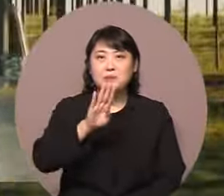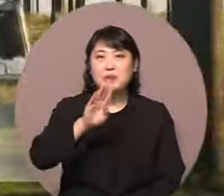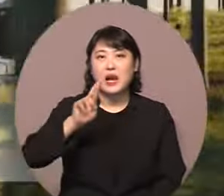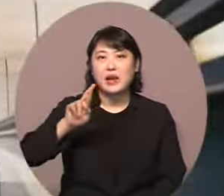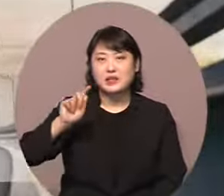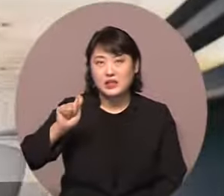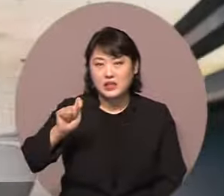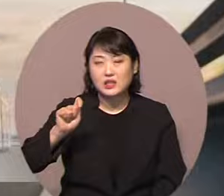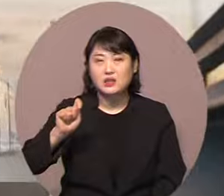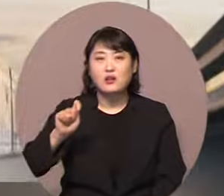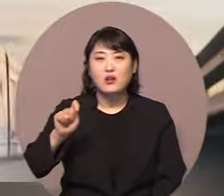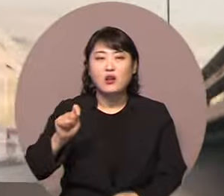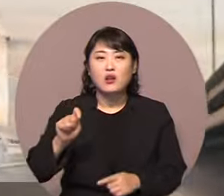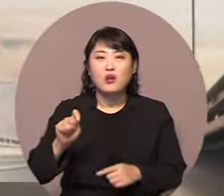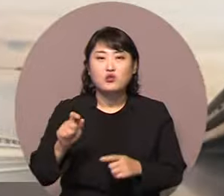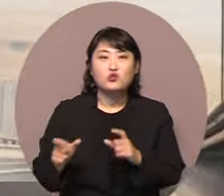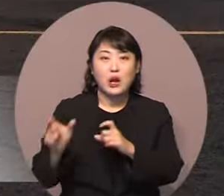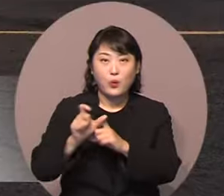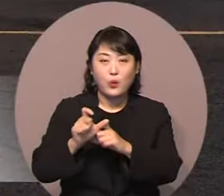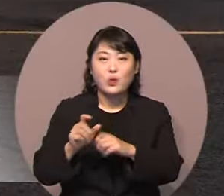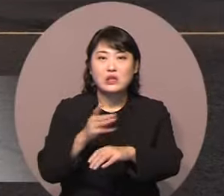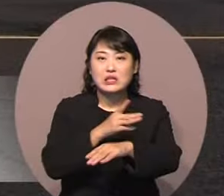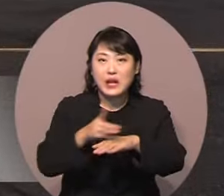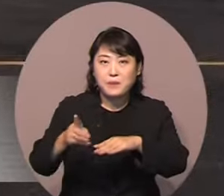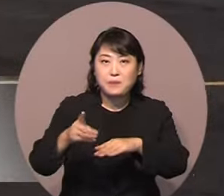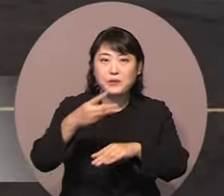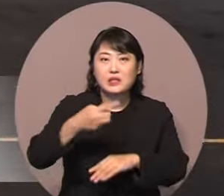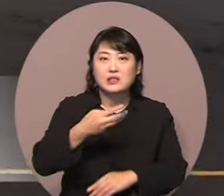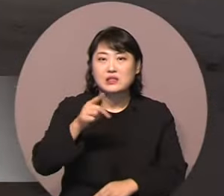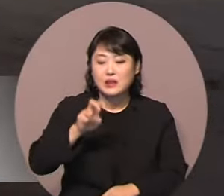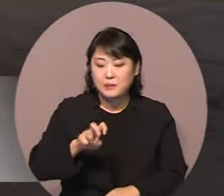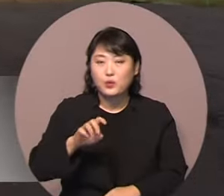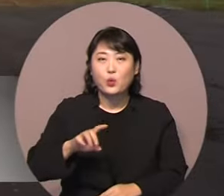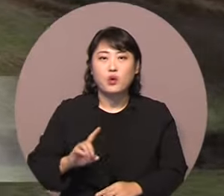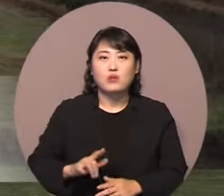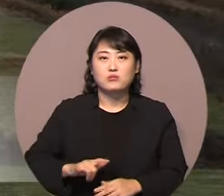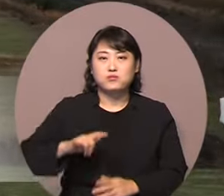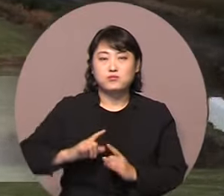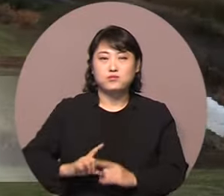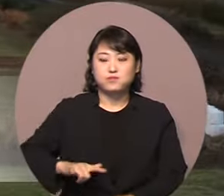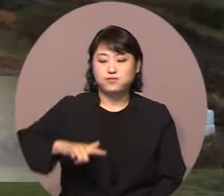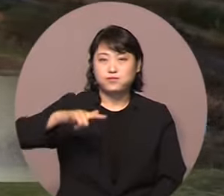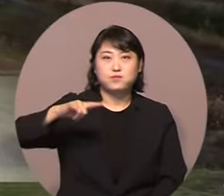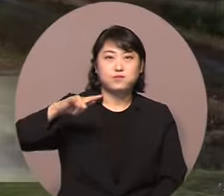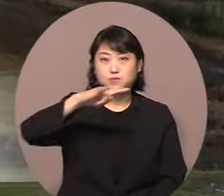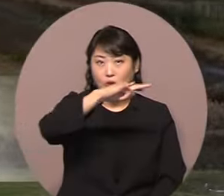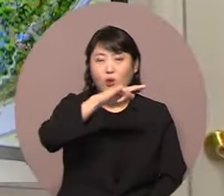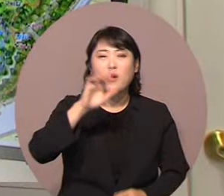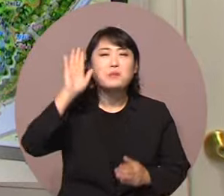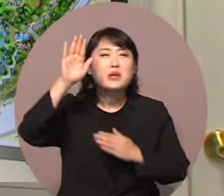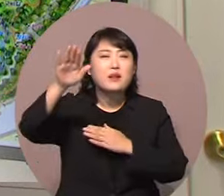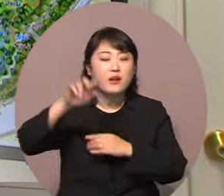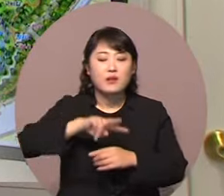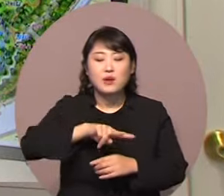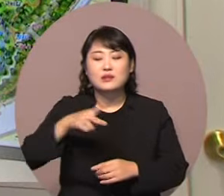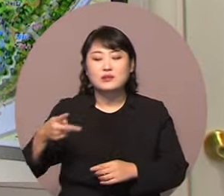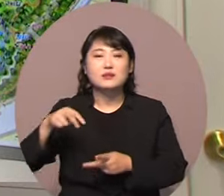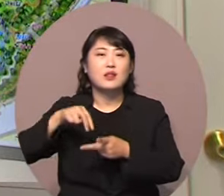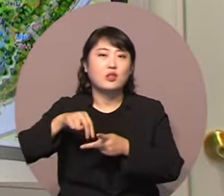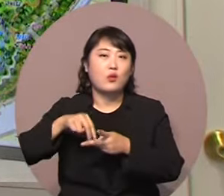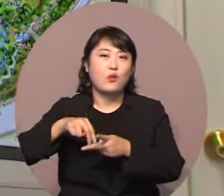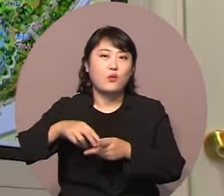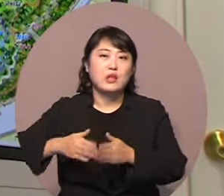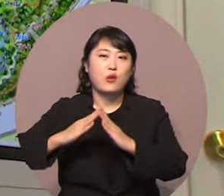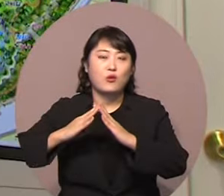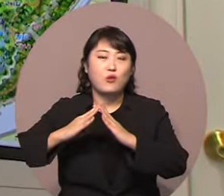등 기존 교통수단에 트램, 도심 항공교통까지 연계한 미래형 환승센터로 만든다는